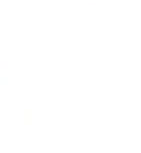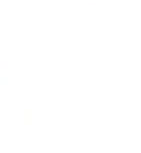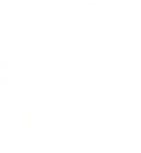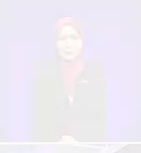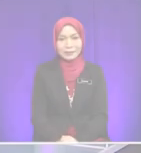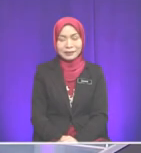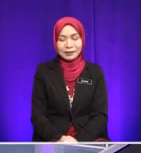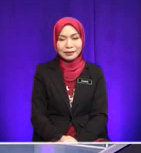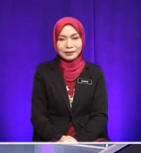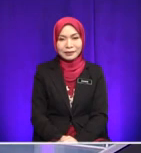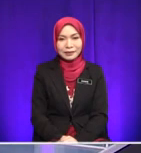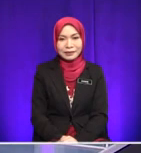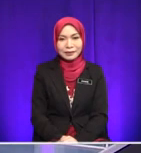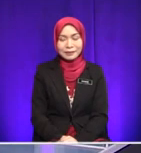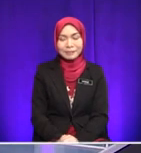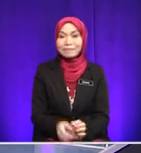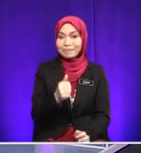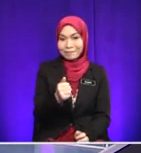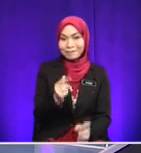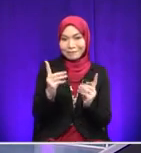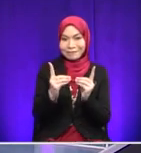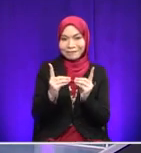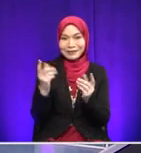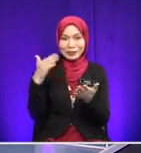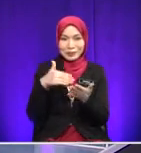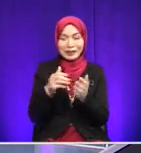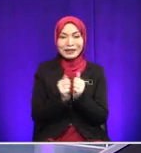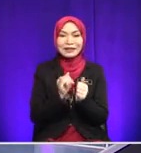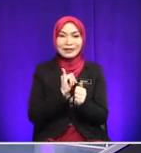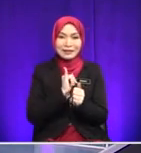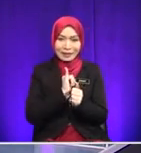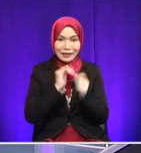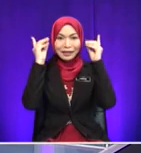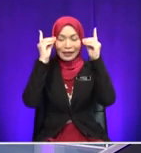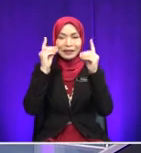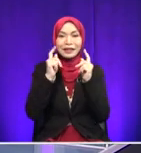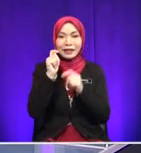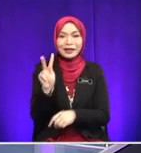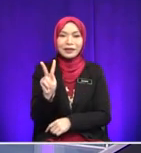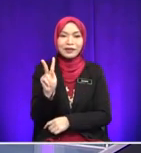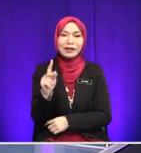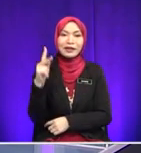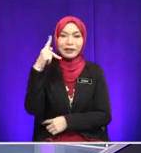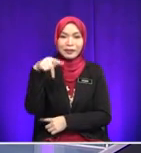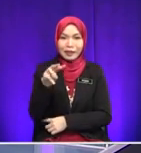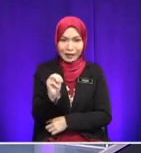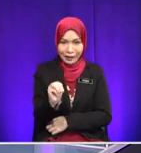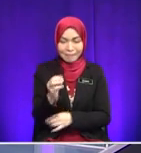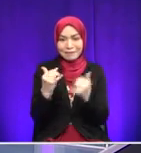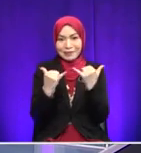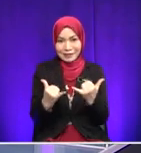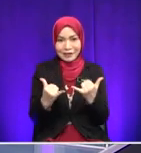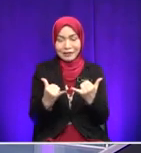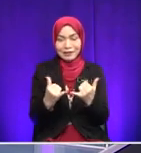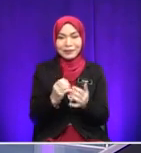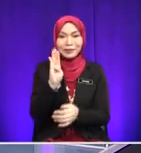KPM. Anda kembali bersama Ria dalam Didik TV KPM. Hari ini kita dalam slot menengah atas bagi mata pelajaran Bahasa Melayu. Dan